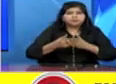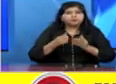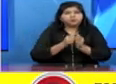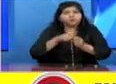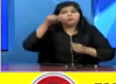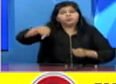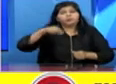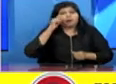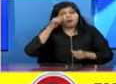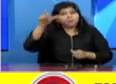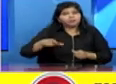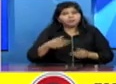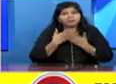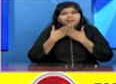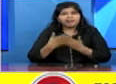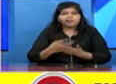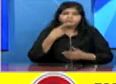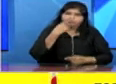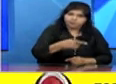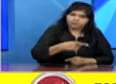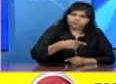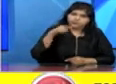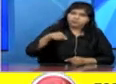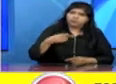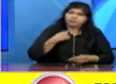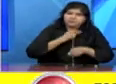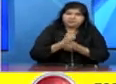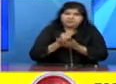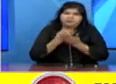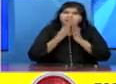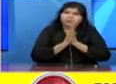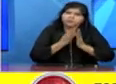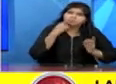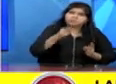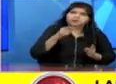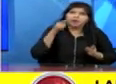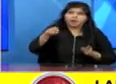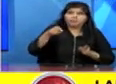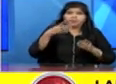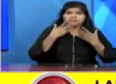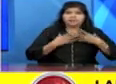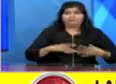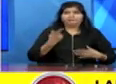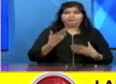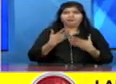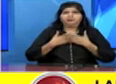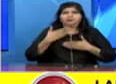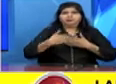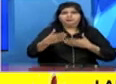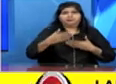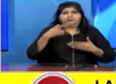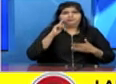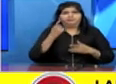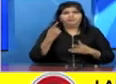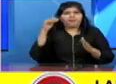लोगों के प्रति आभार प्रकट करता हूं और उनसे अनुरोध करता हूं कि वे अपने लिए भी हर तरह के